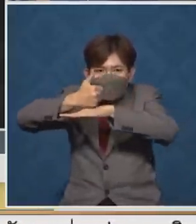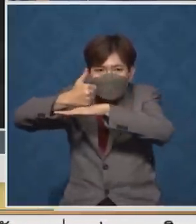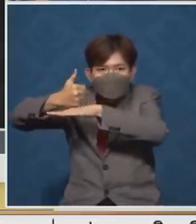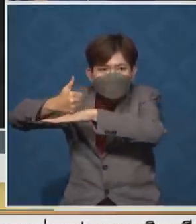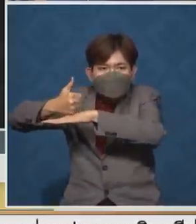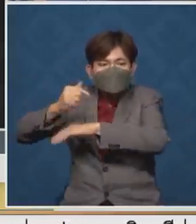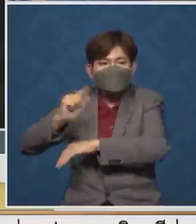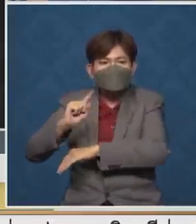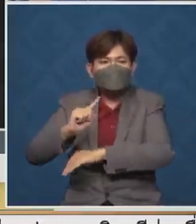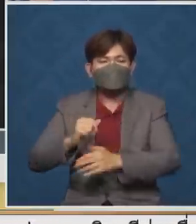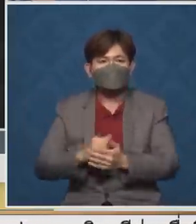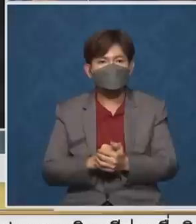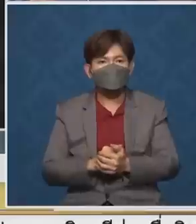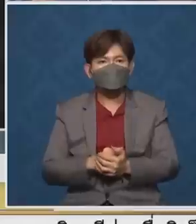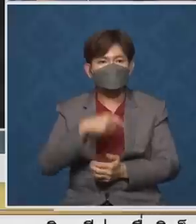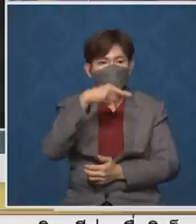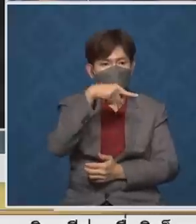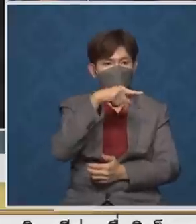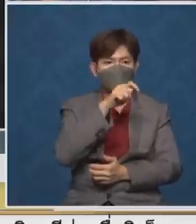แล